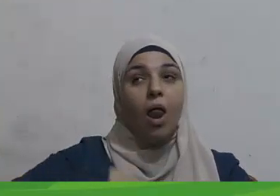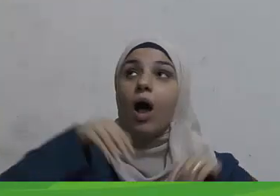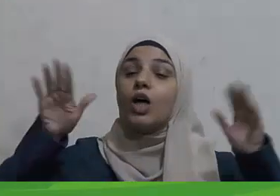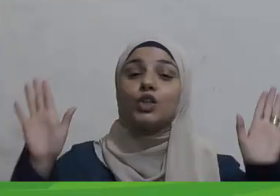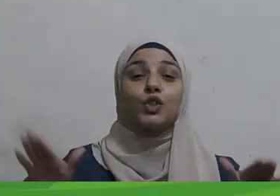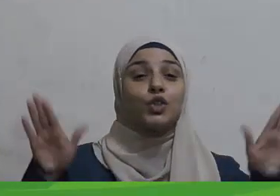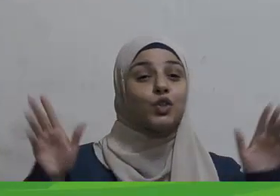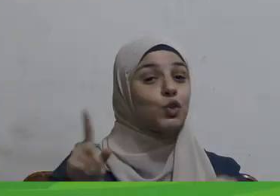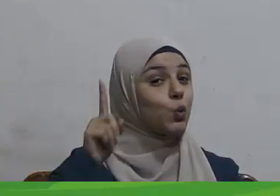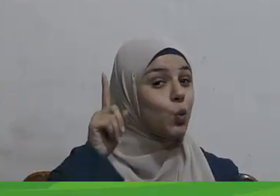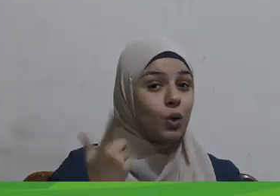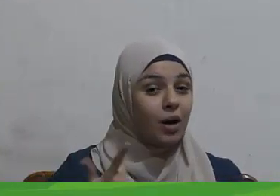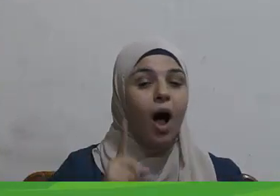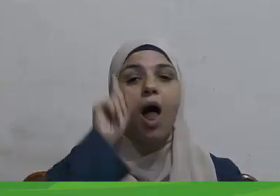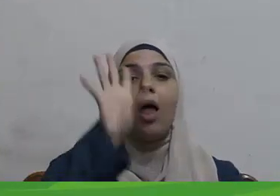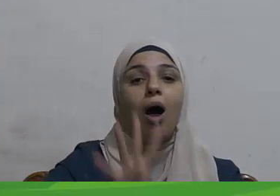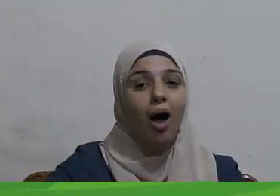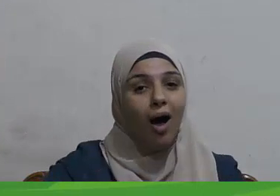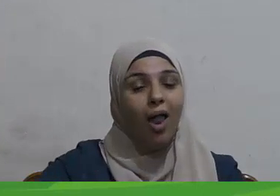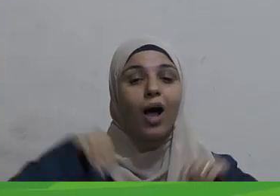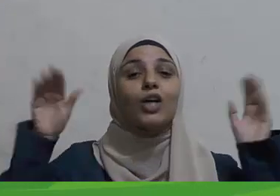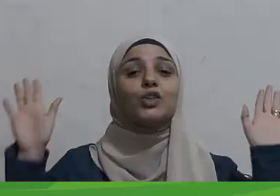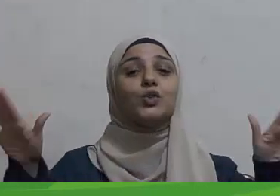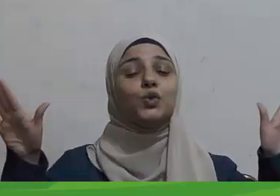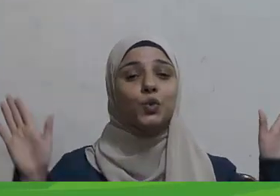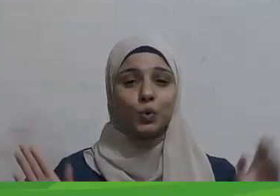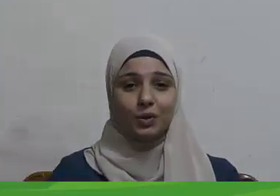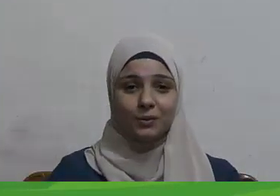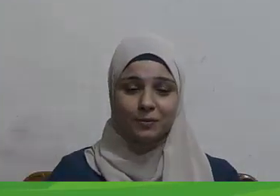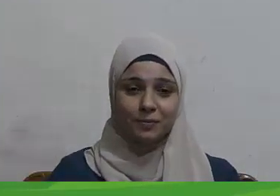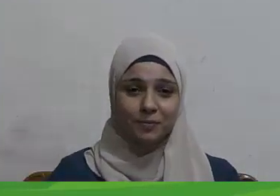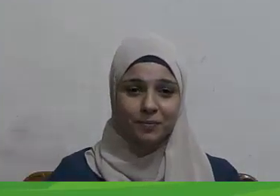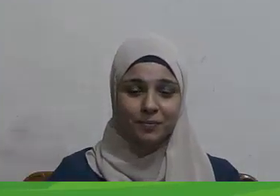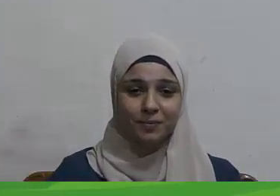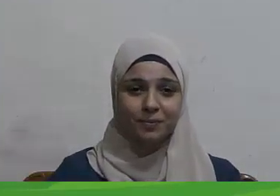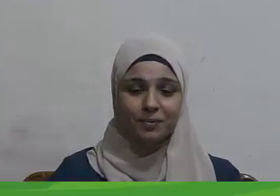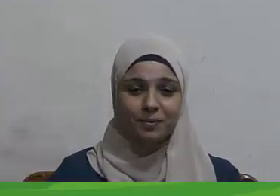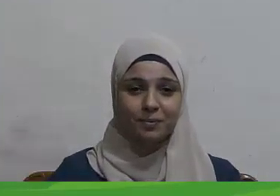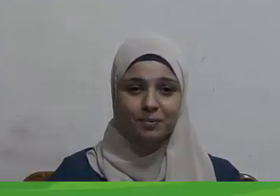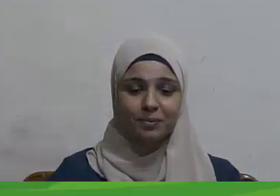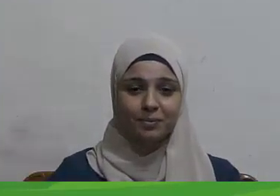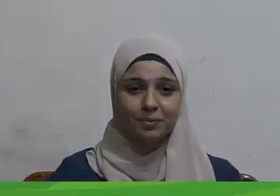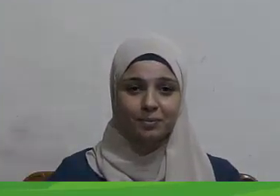ومن خلق الطيور؟ الله خلق الطيور.